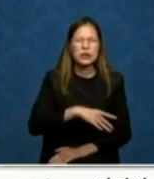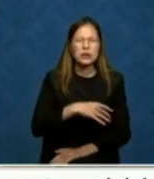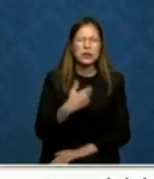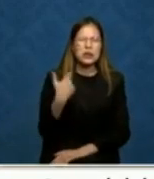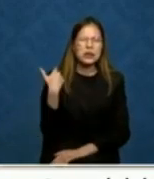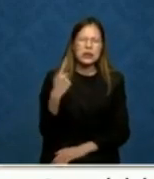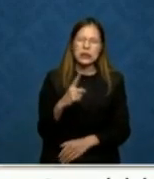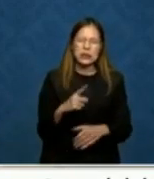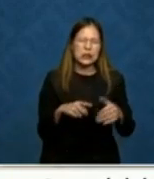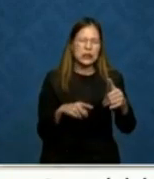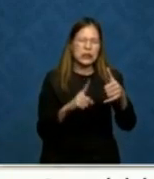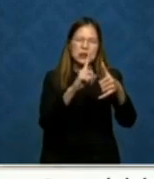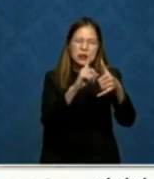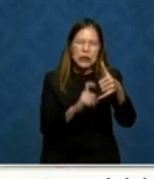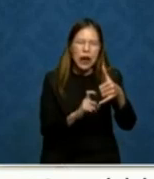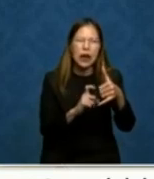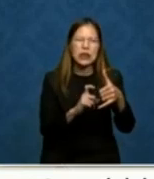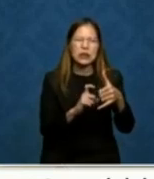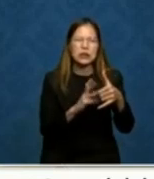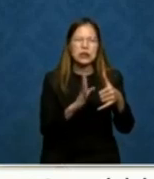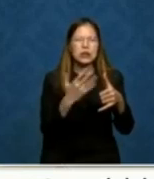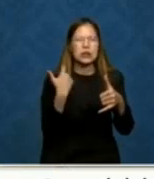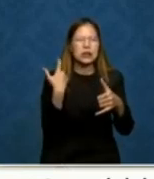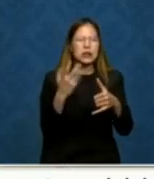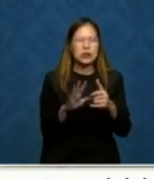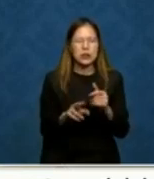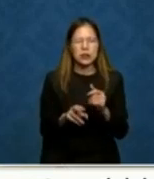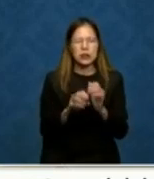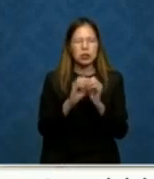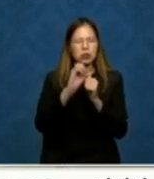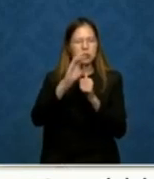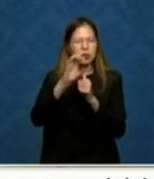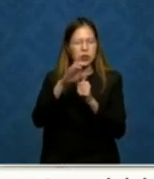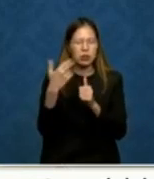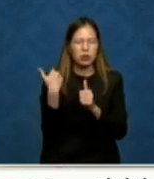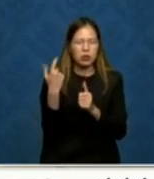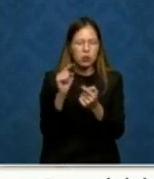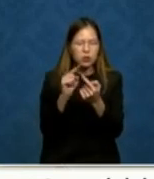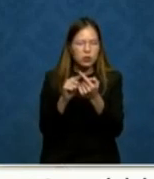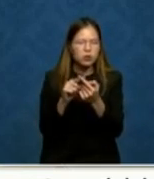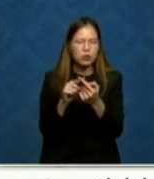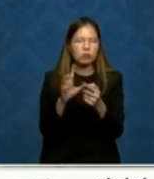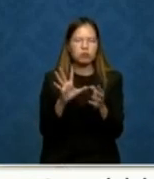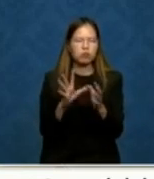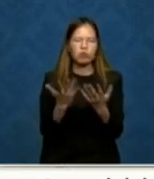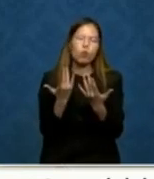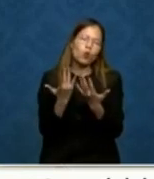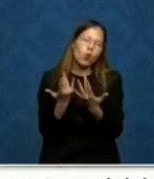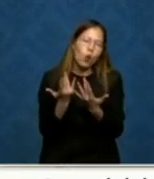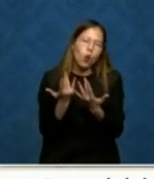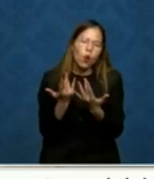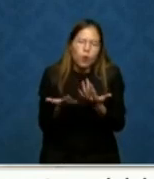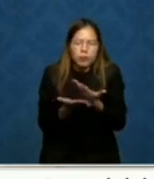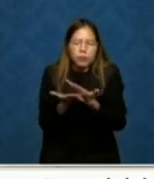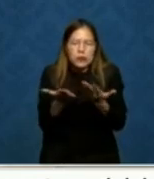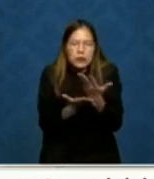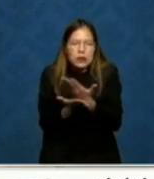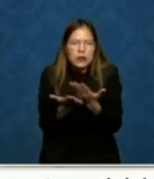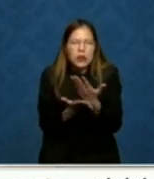งเสียชีวิตอันนี้ผมอยากจะเสนอนวัตกรรมใหม่ว่าไม่จำเป็นจะต้องรอการพิจารณาคดี